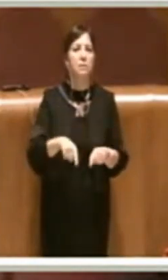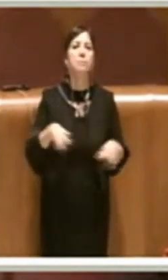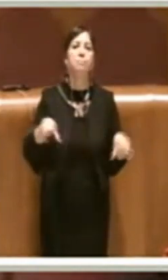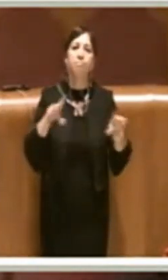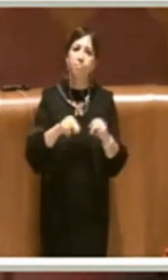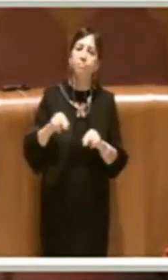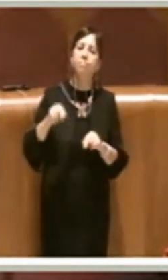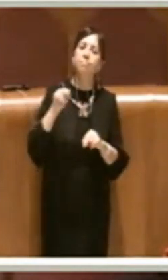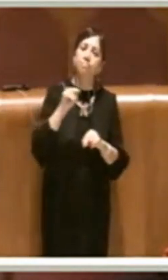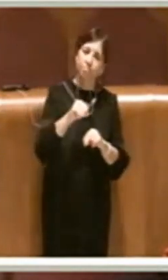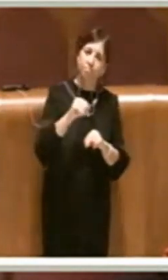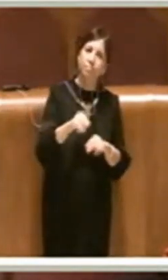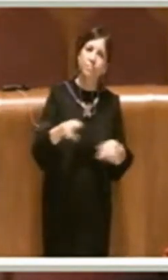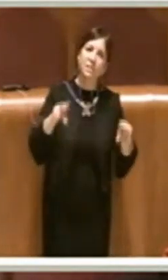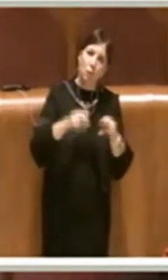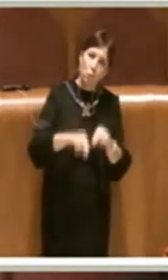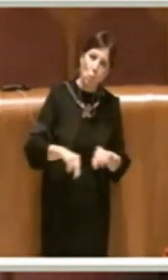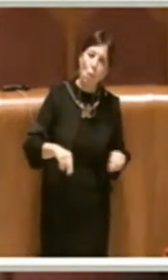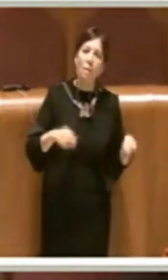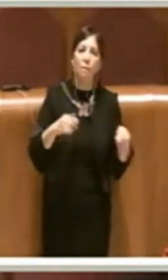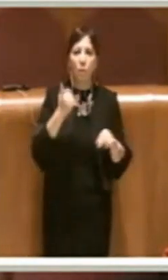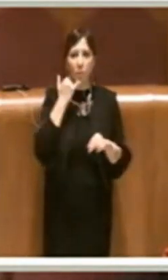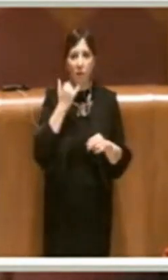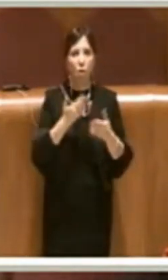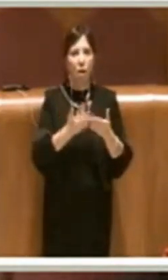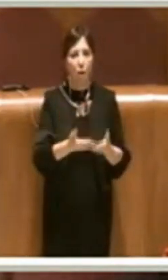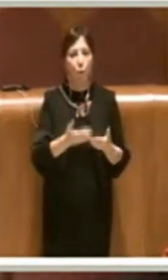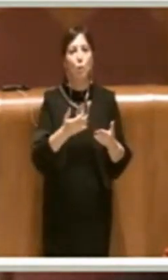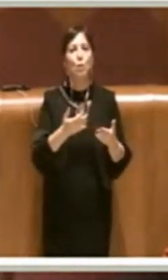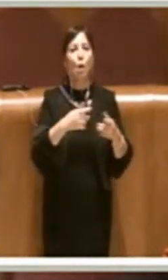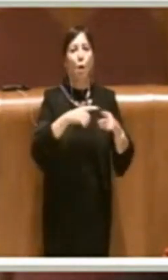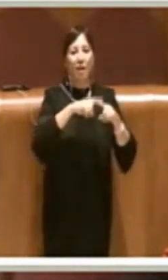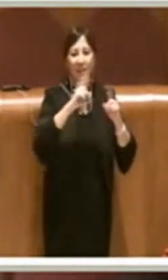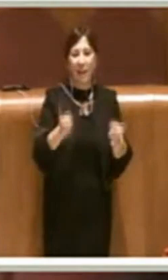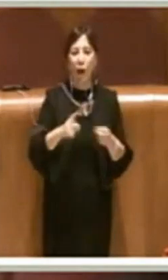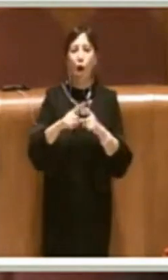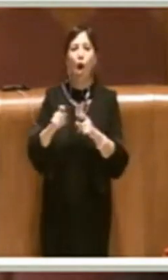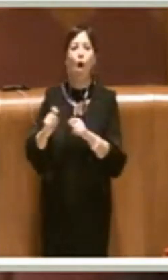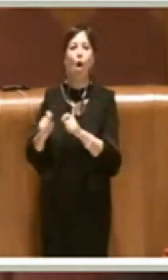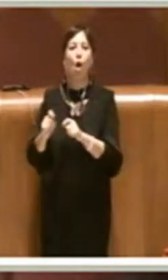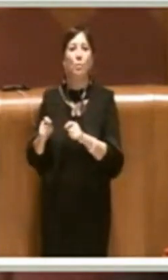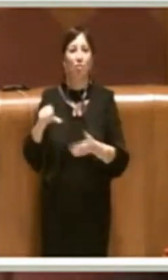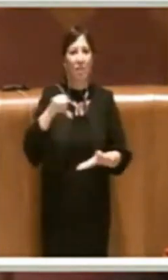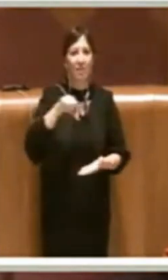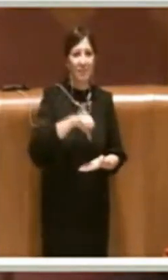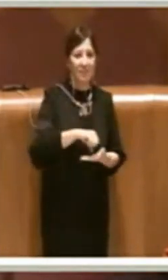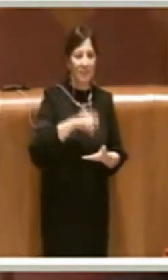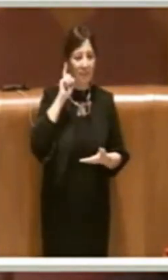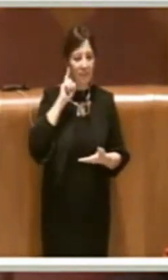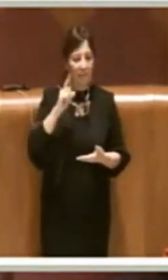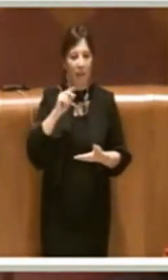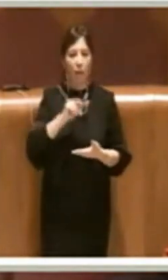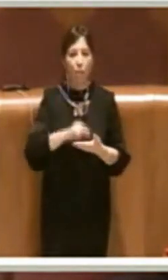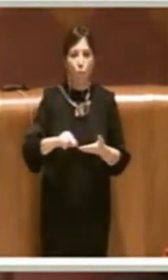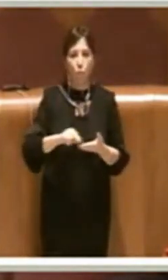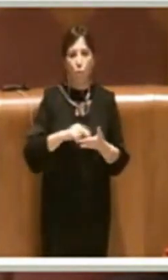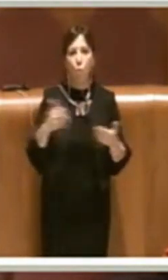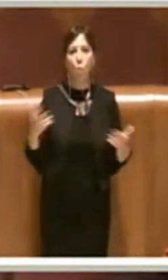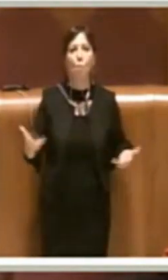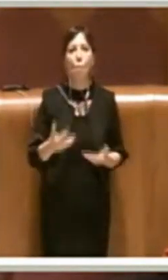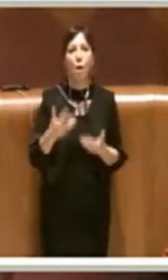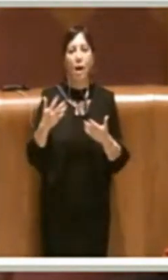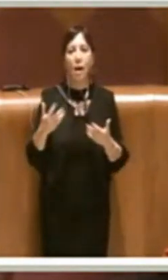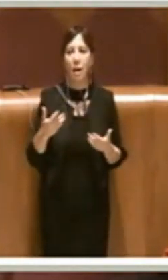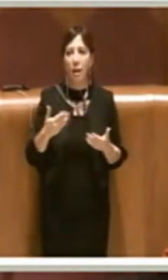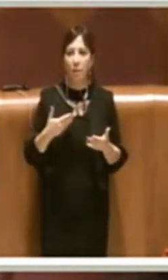Chiediamo solamente un piccolo aiuto a questi commercianti e se votate questa mozione qualche attività produttiva non